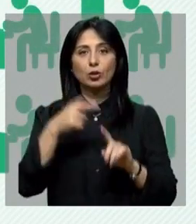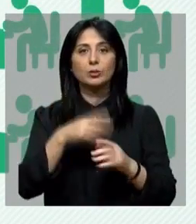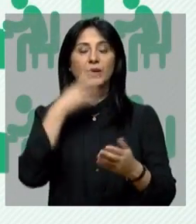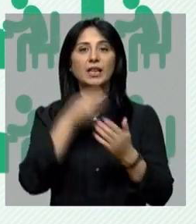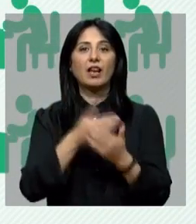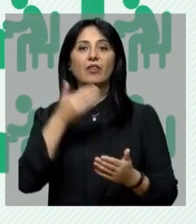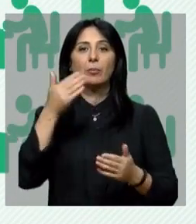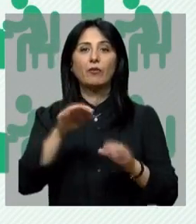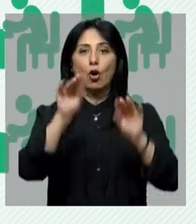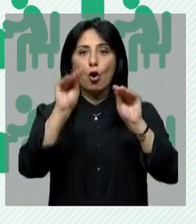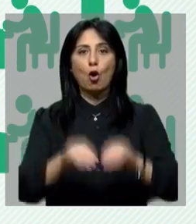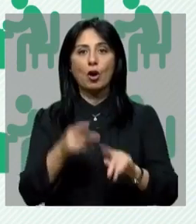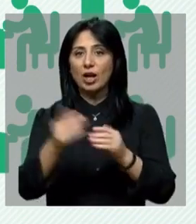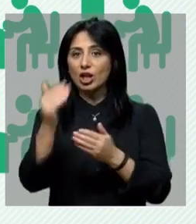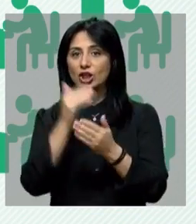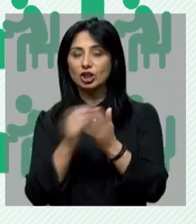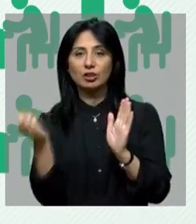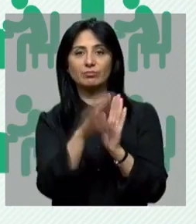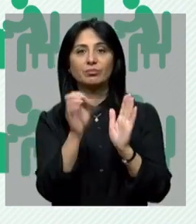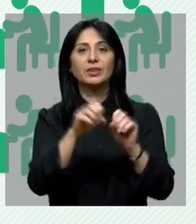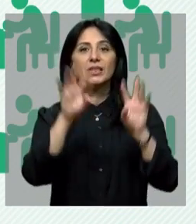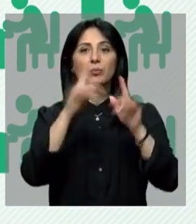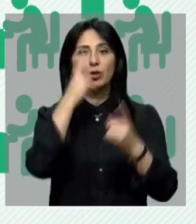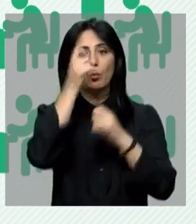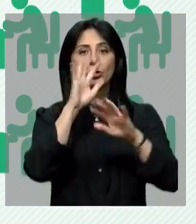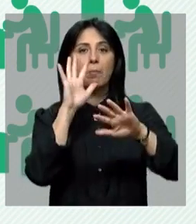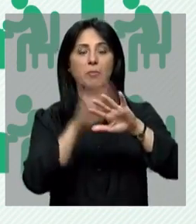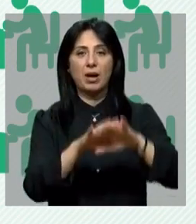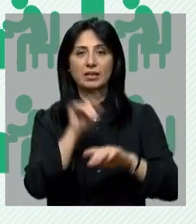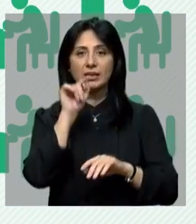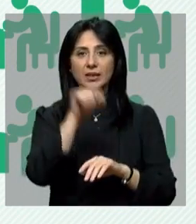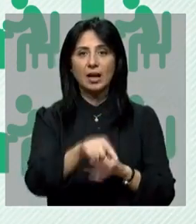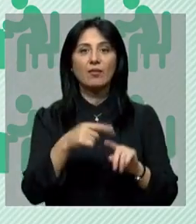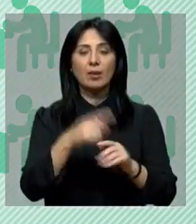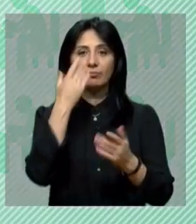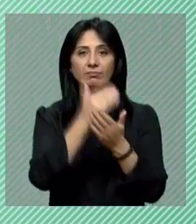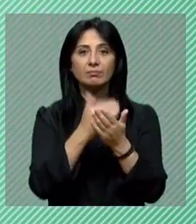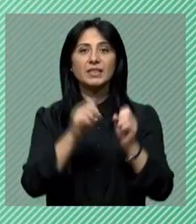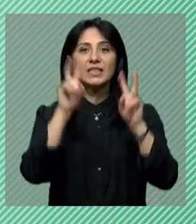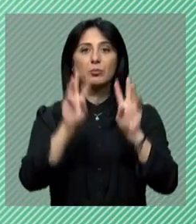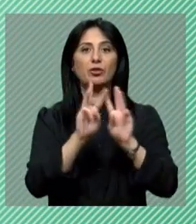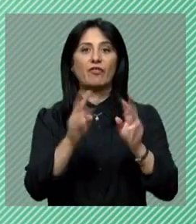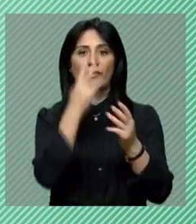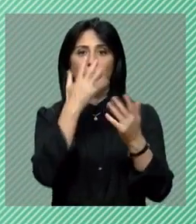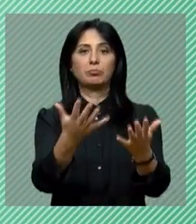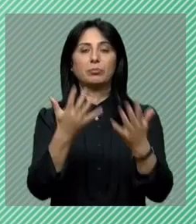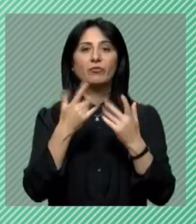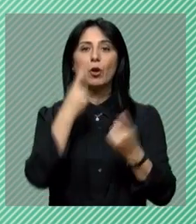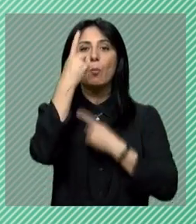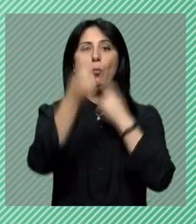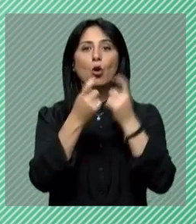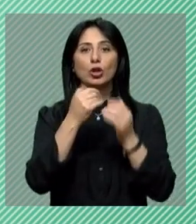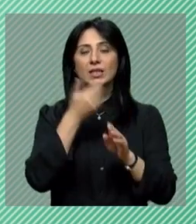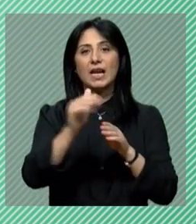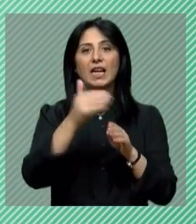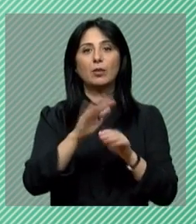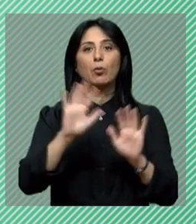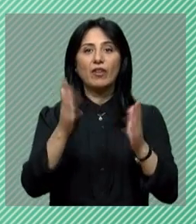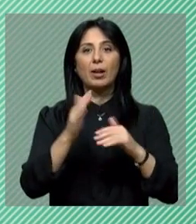მხრივ ოქმში ასახული შედეგები შეაქვთ სპეციალურ მონაცემთა ბაზაში, რაც აისახება CESCO-ს სპეციალურ ვებგვერდზე და მონაცემები ეტაპობრივად